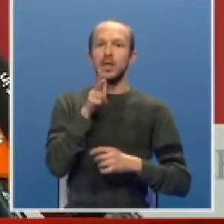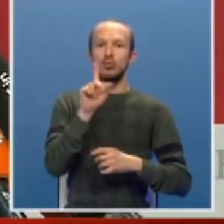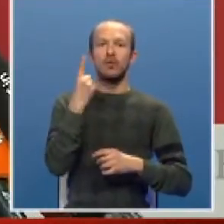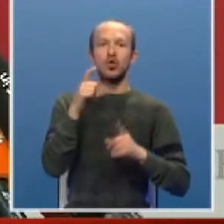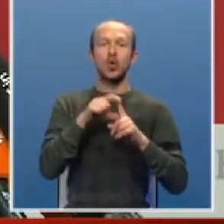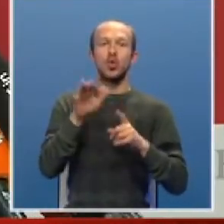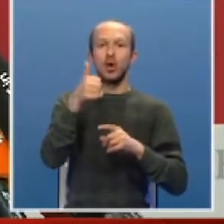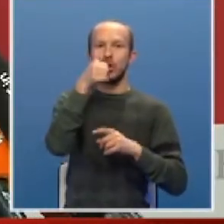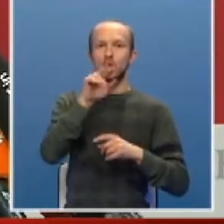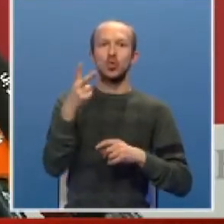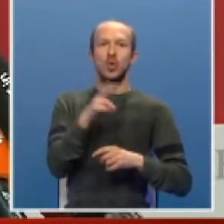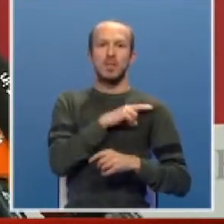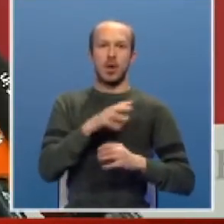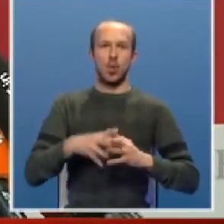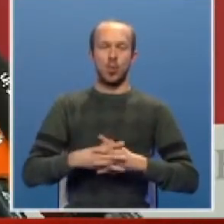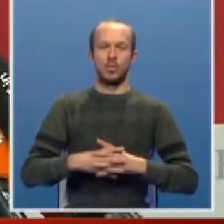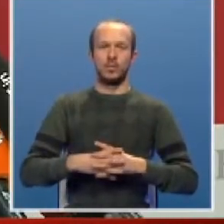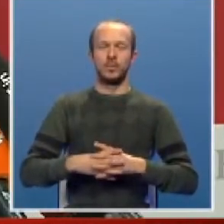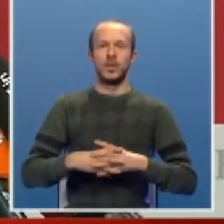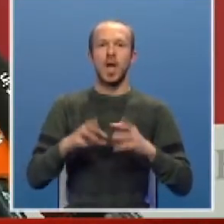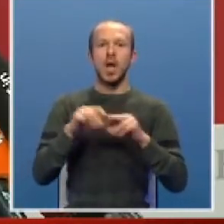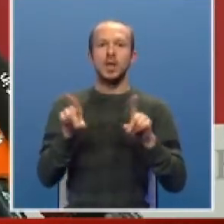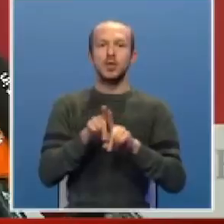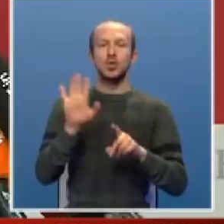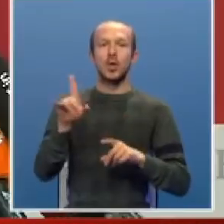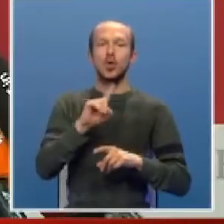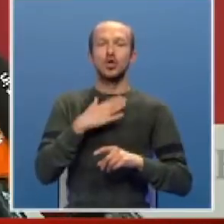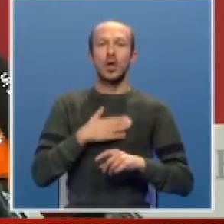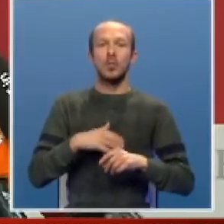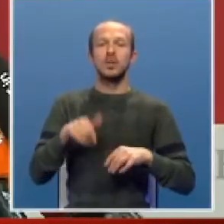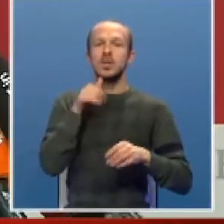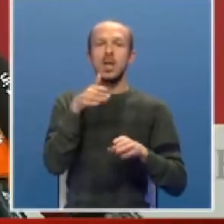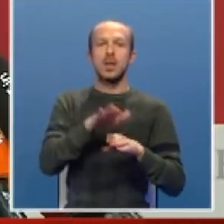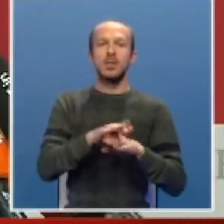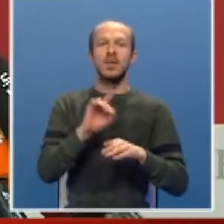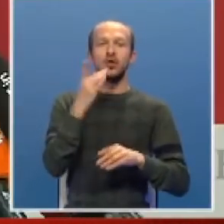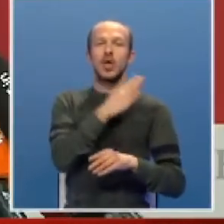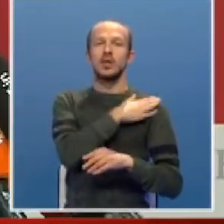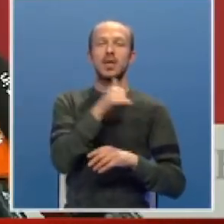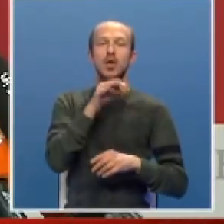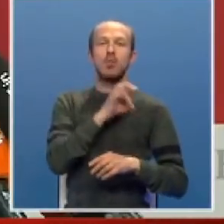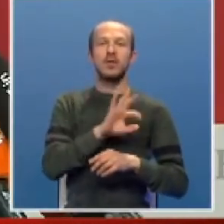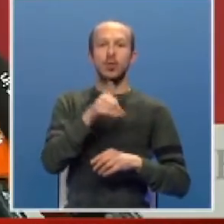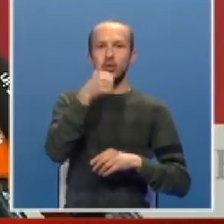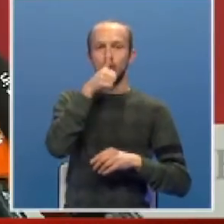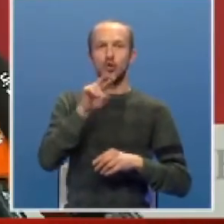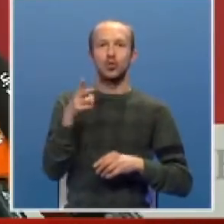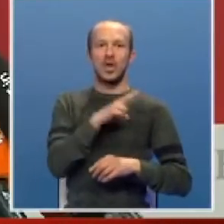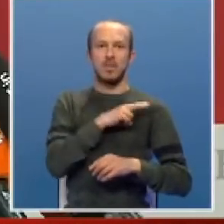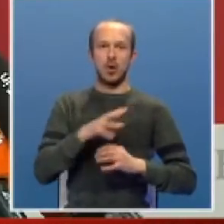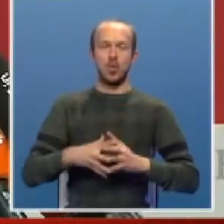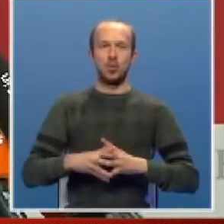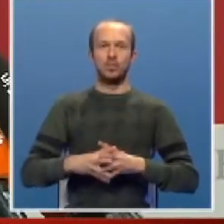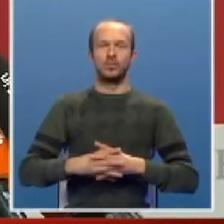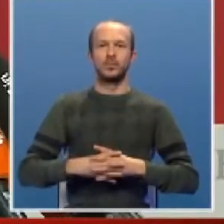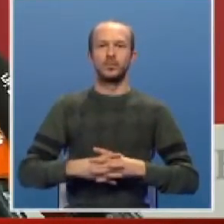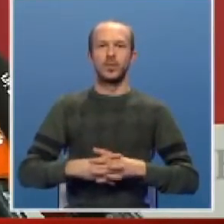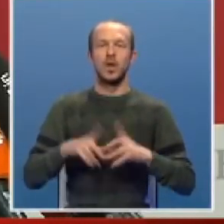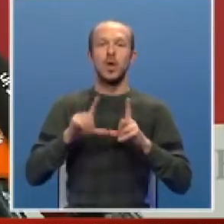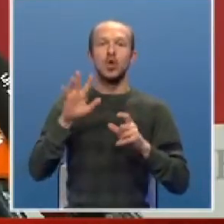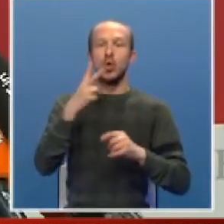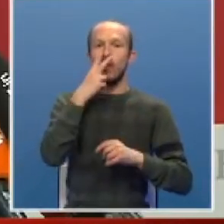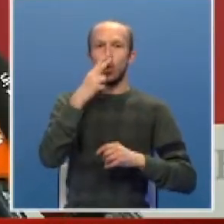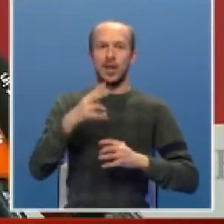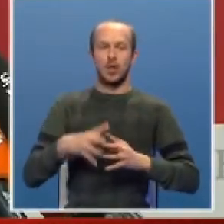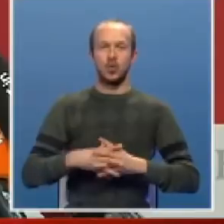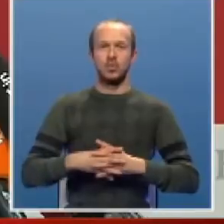od onoga što drugi imaju. Ali isto tako ne želimo da nam se nametne više tereta i obaveza nego što drugi imaju. Dakle, u tom